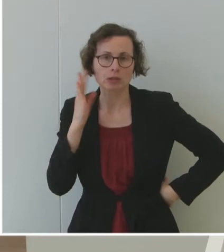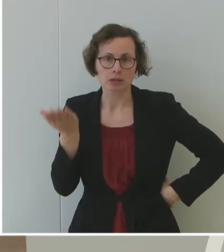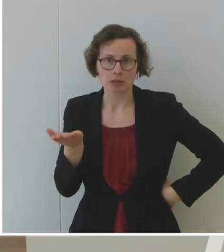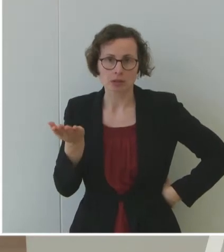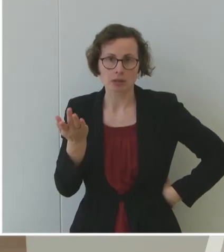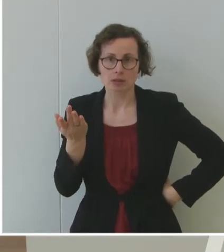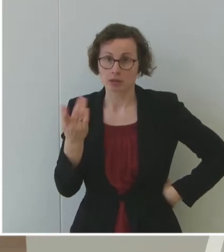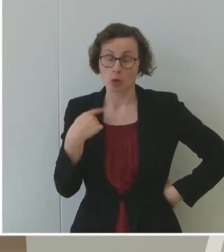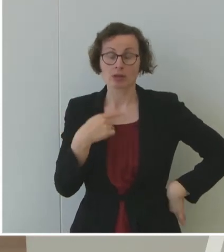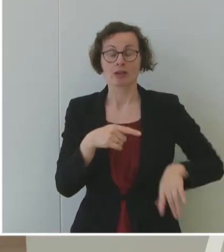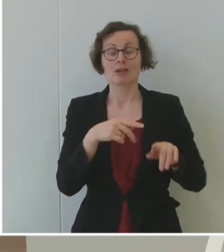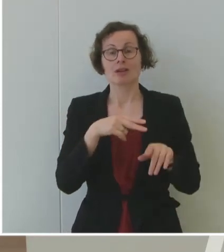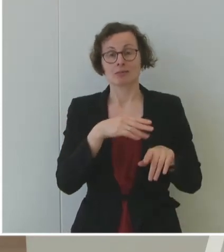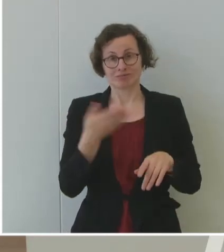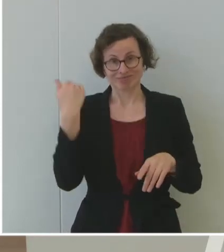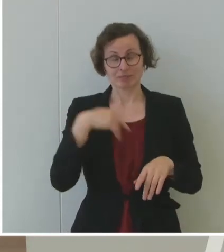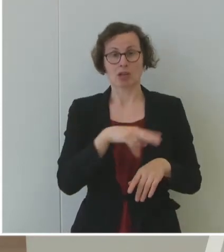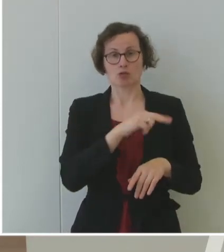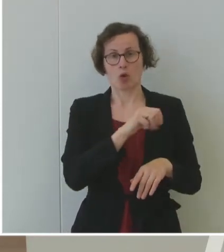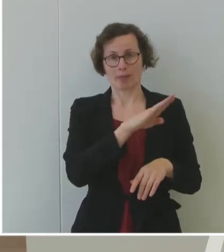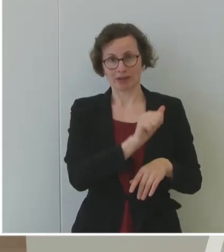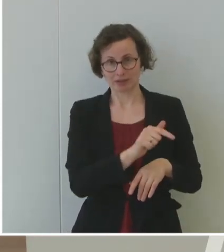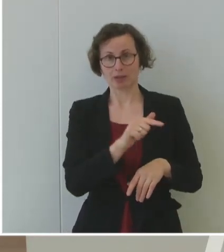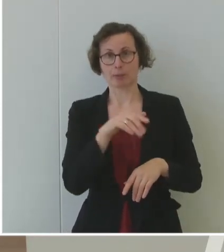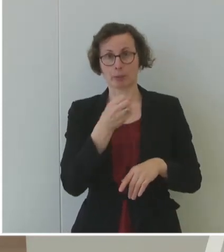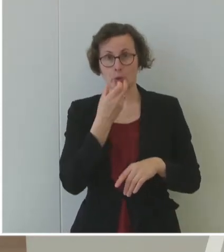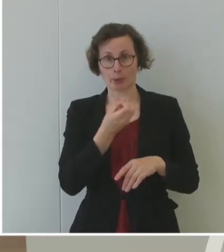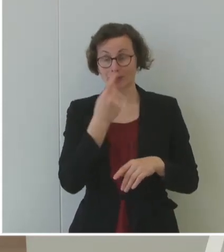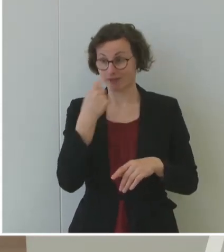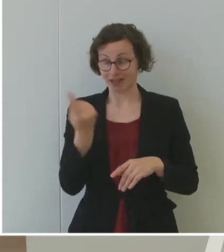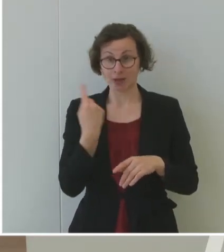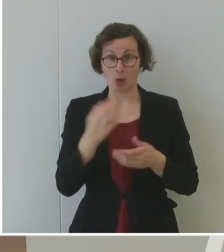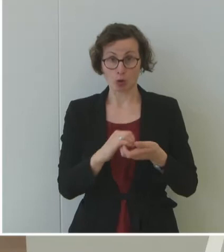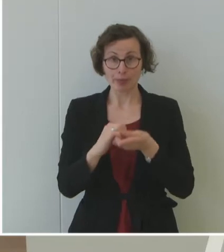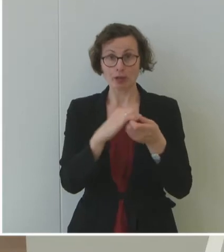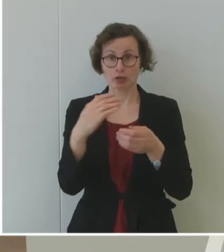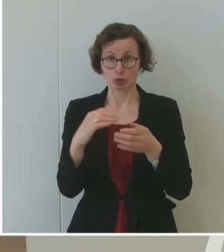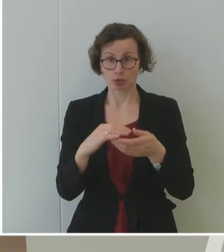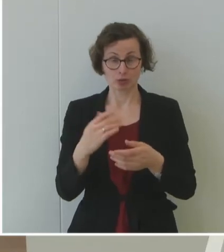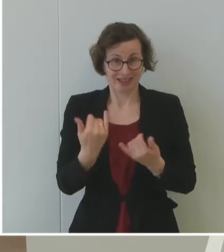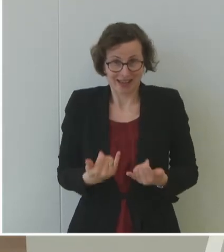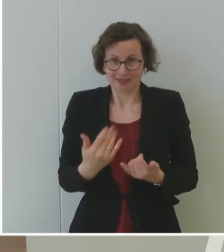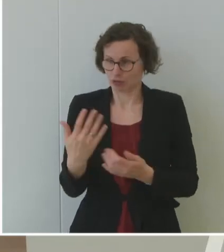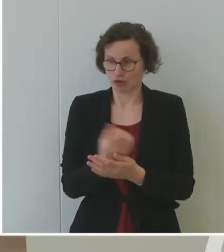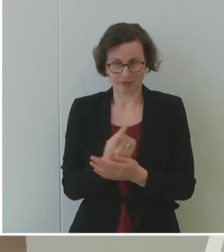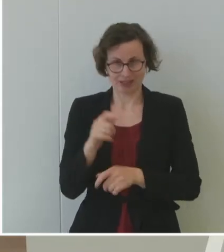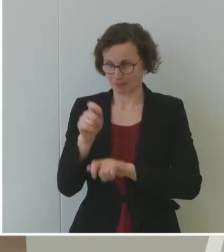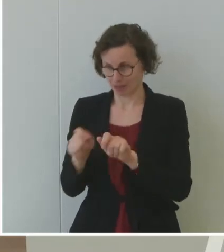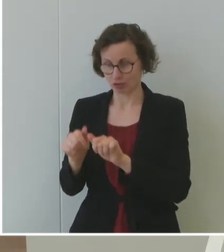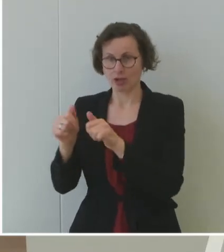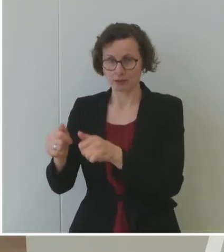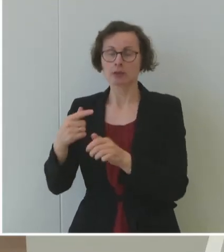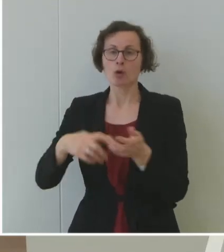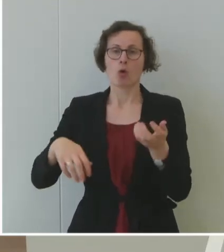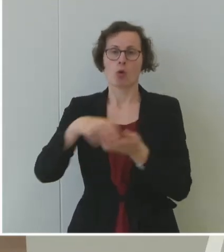es hier mal mit Norbert Blüm zu sagen, wenn wir es als Europäische Union nicht schaffen, diesen Menschen jetzt zu helfen, dann können wir den Laden dicht machen